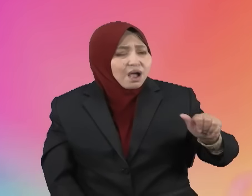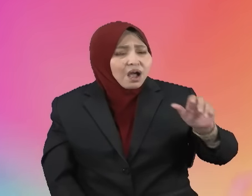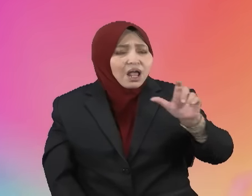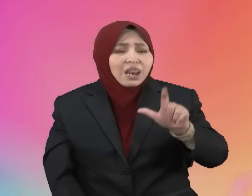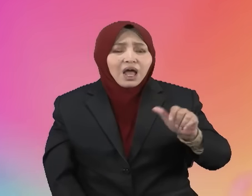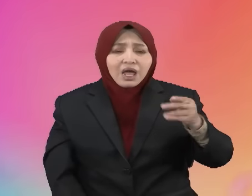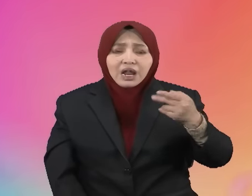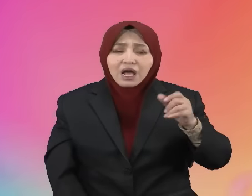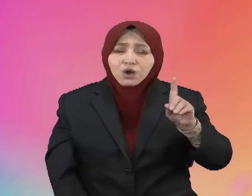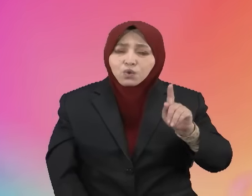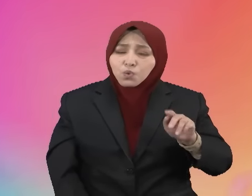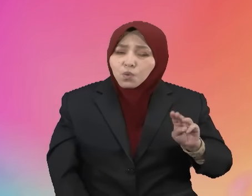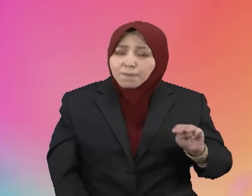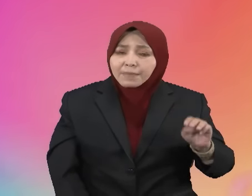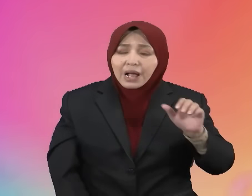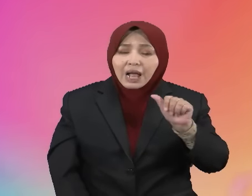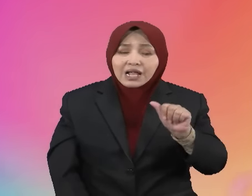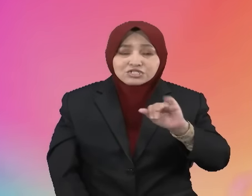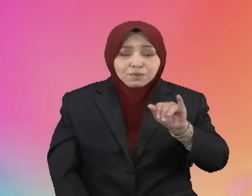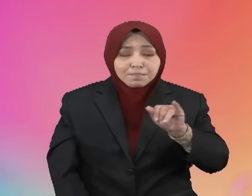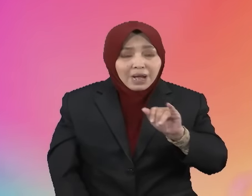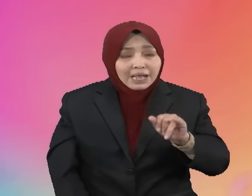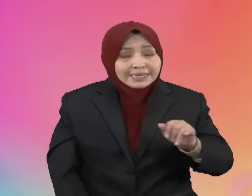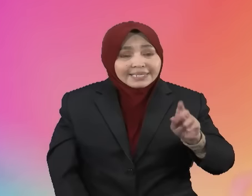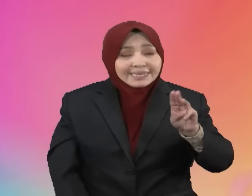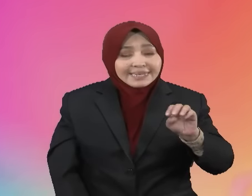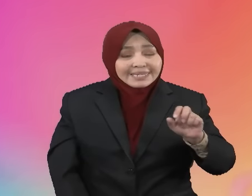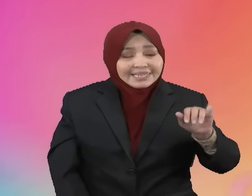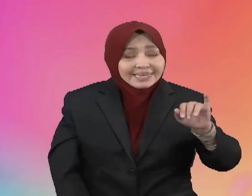syaa lahadakum